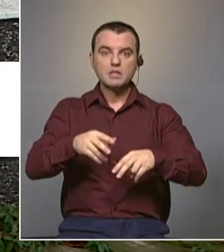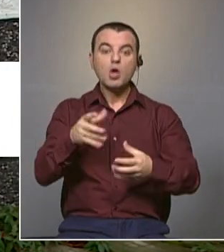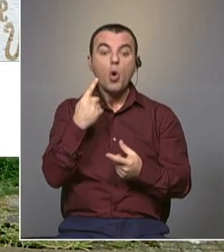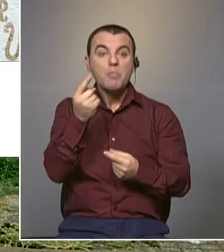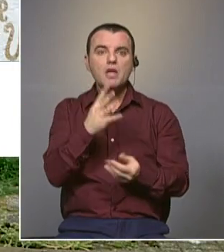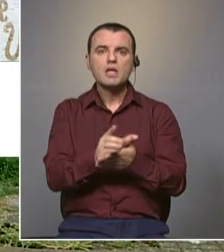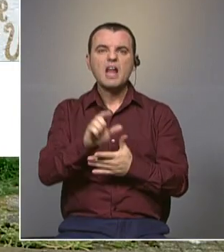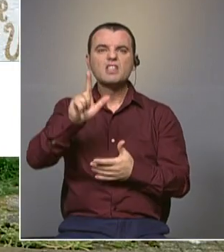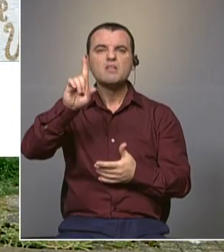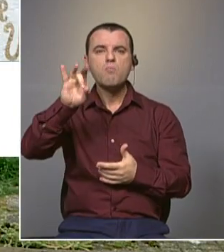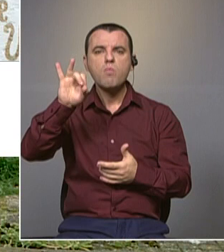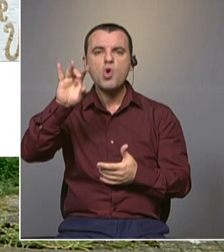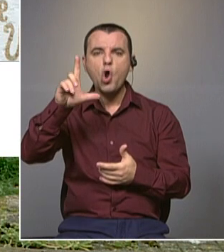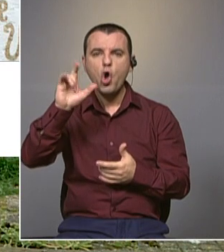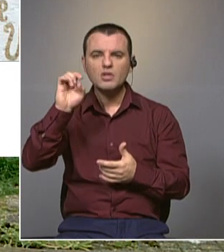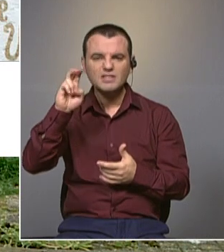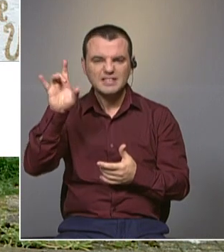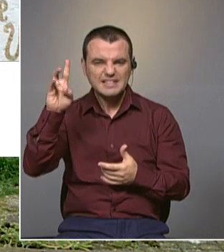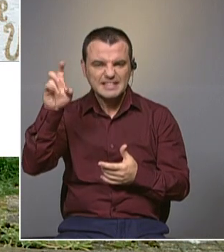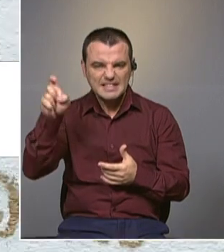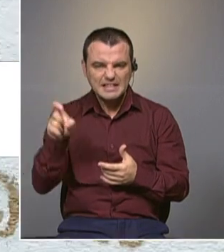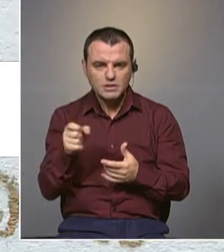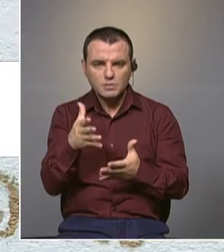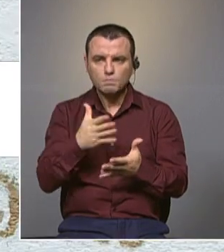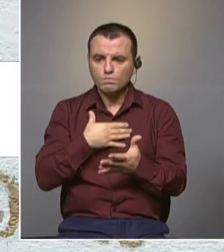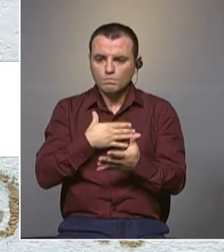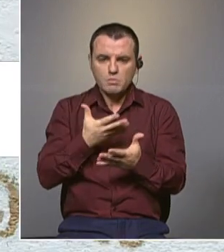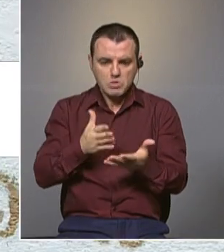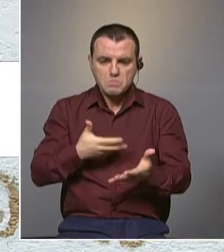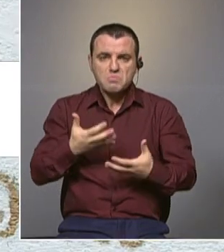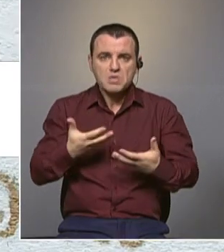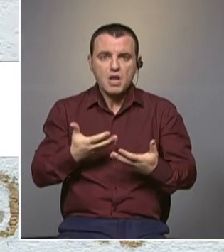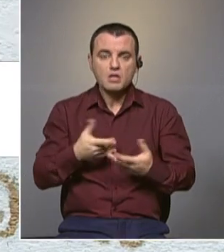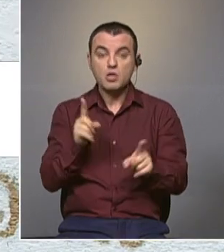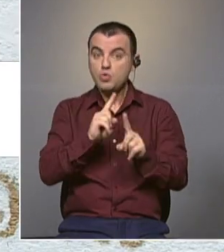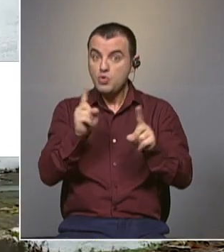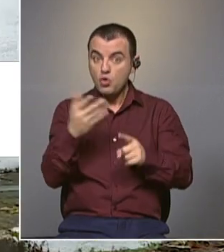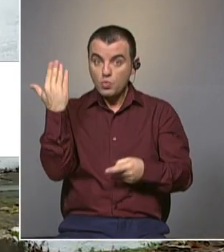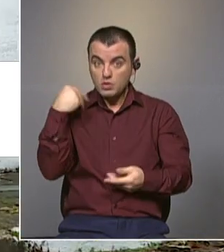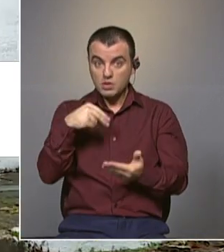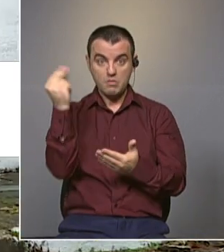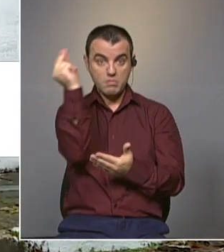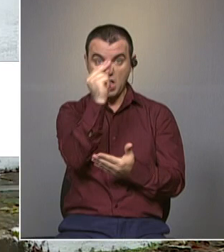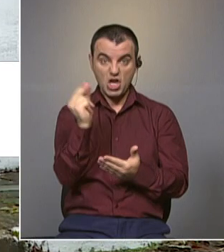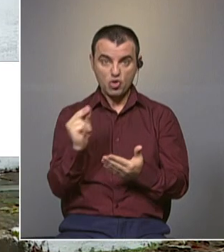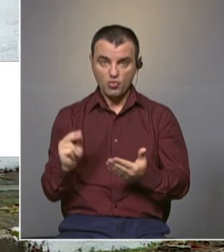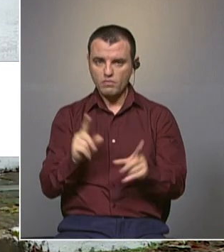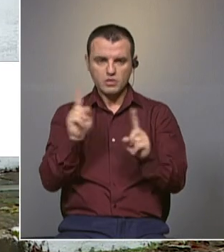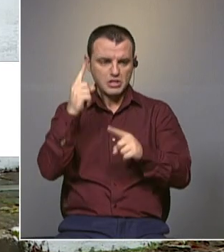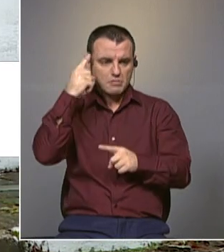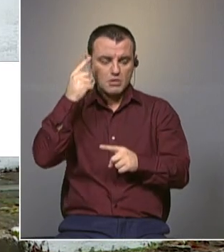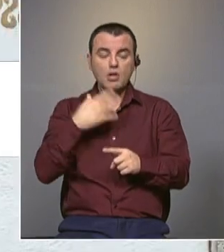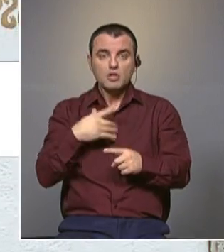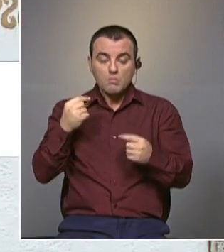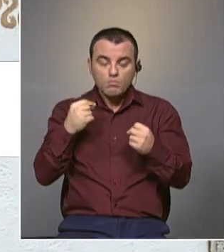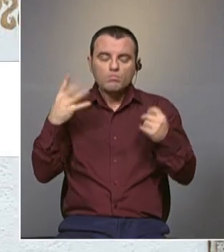Това имах в момента и ми хареса. Никога не съм рисувала и никога не съм знаела. Даже съм